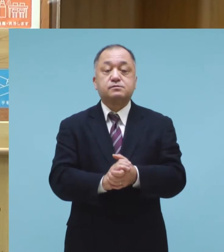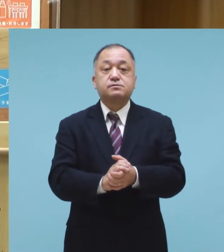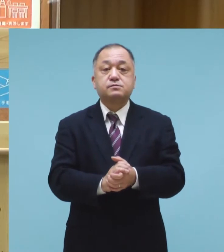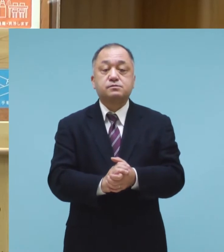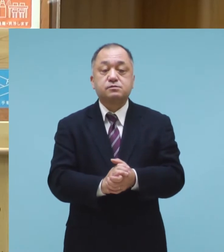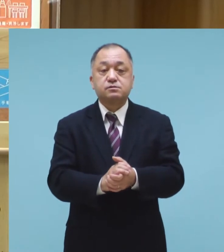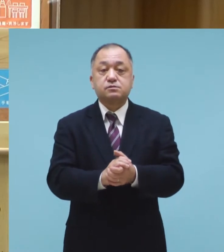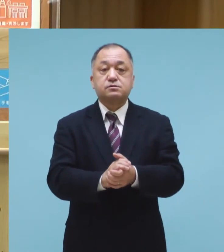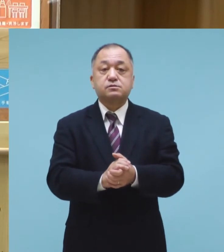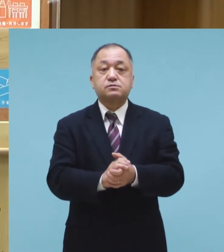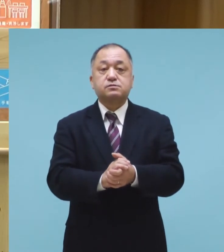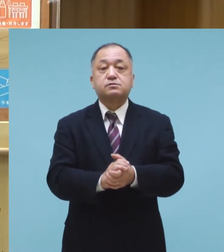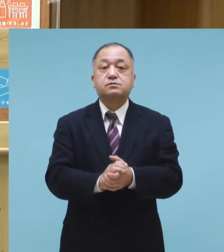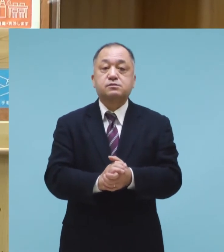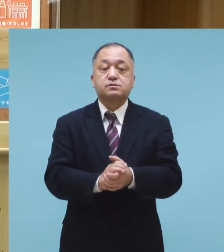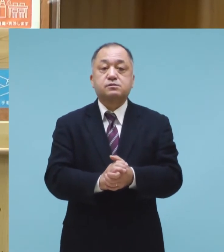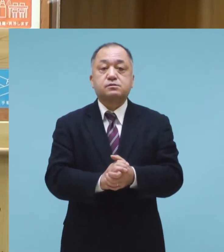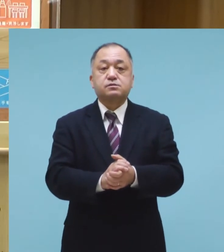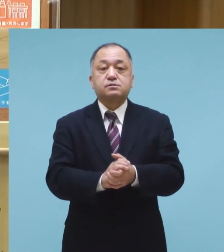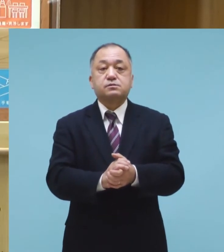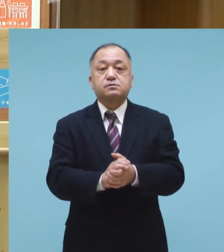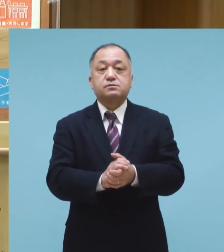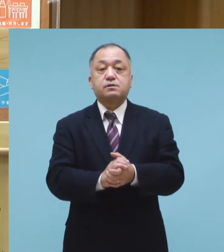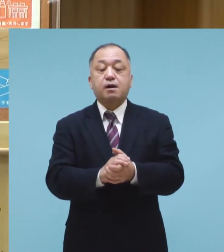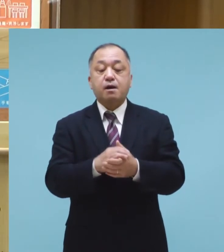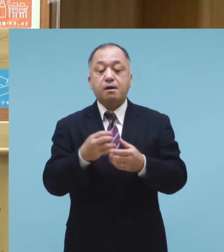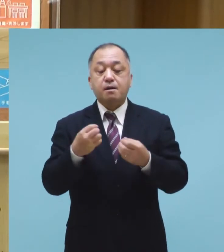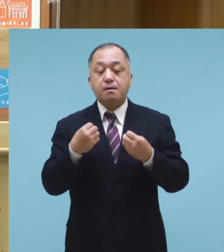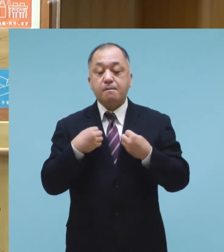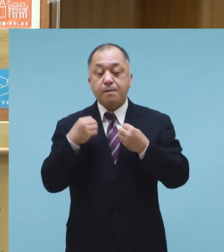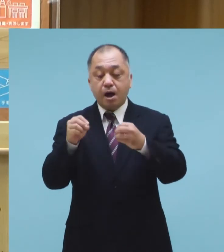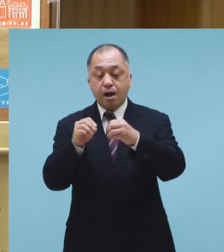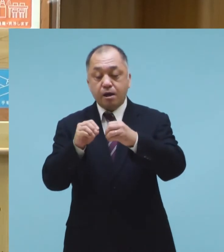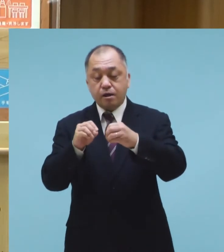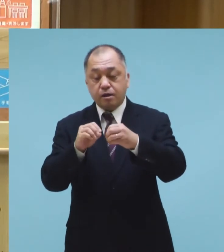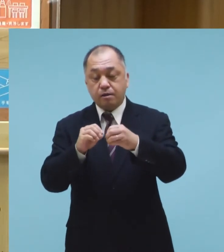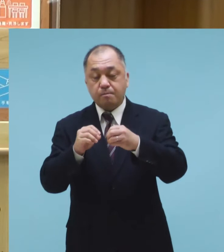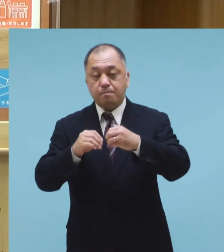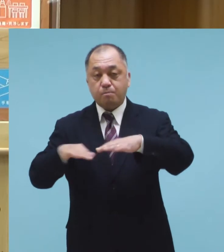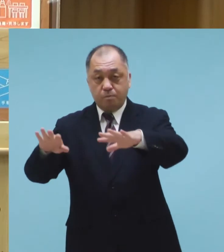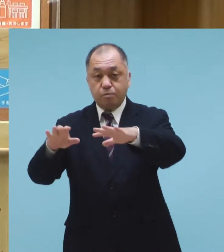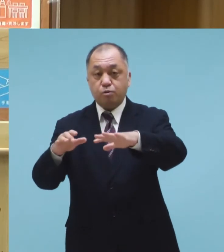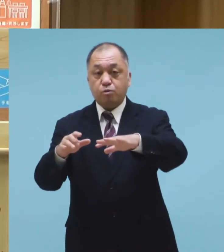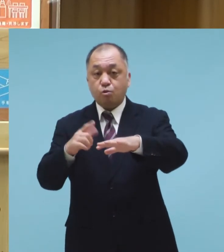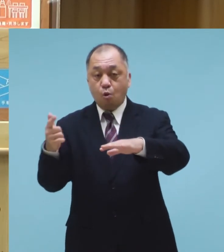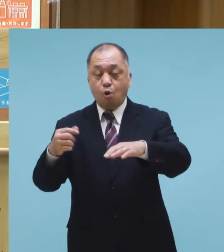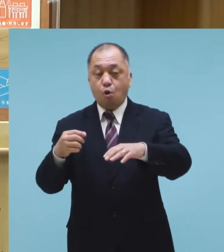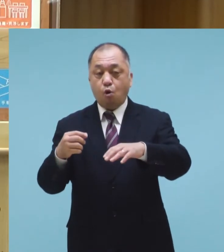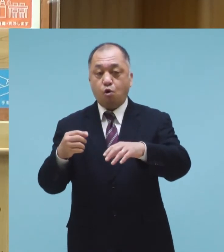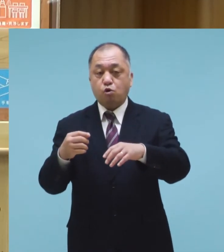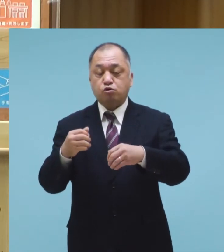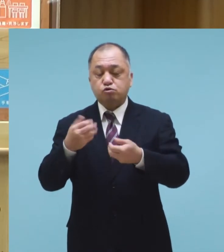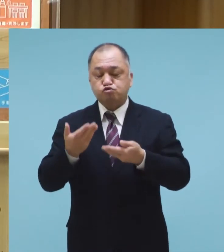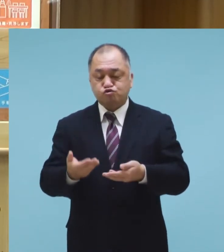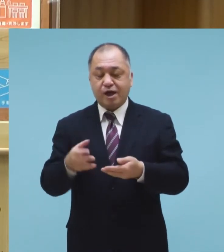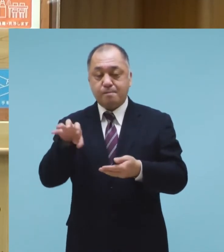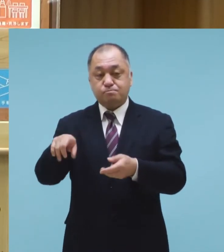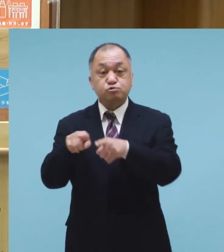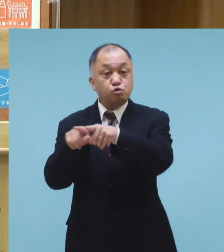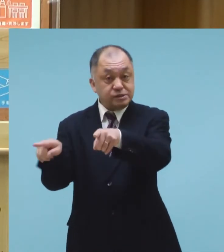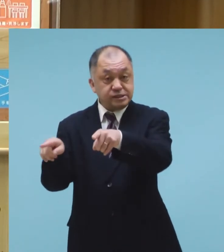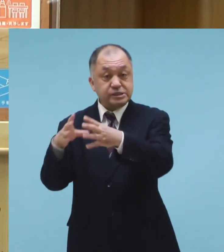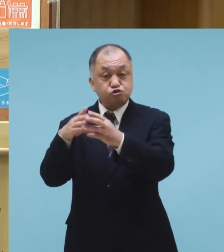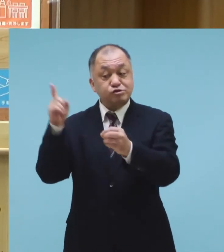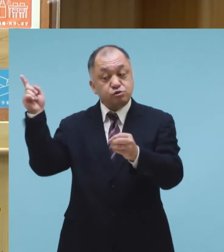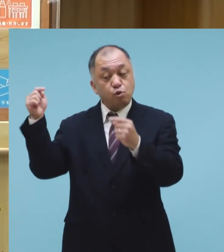ちょっと前の話題に戻るんですけど、そのやはりまん延防止等重点措置について、その、国との協議という話です。